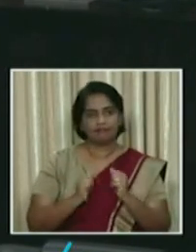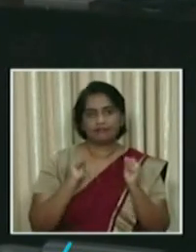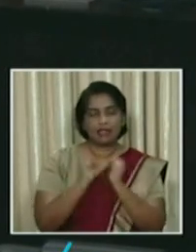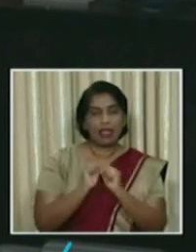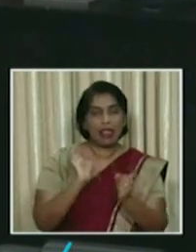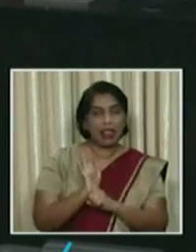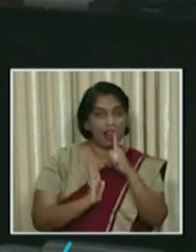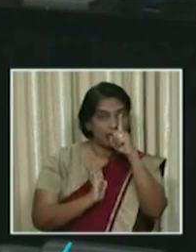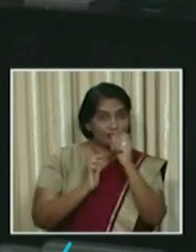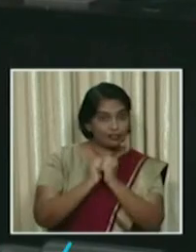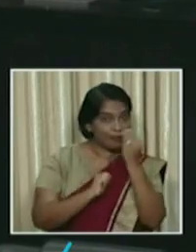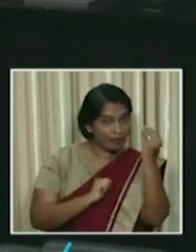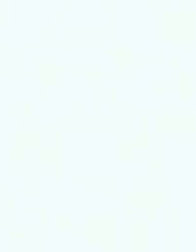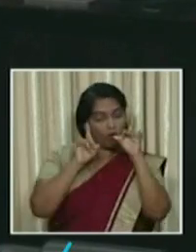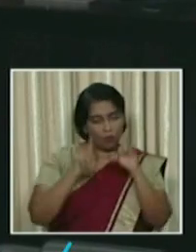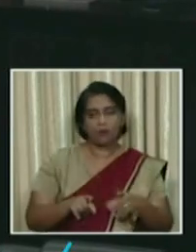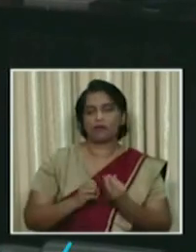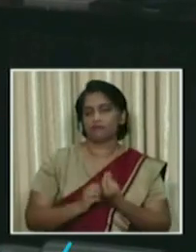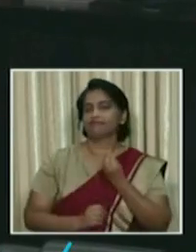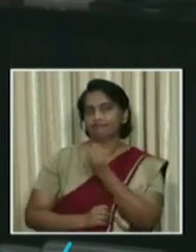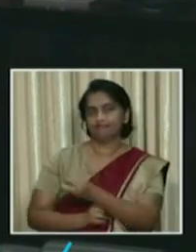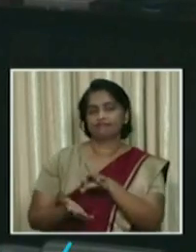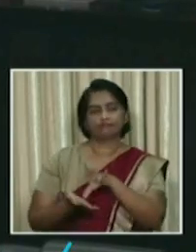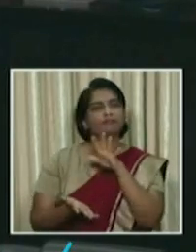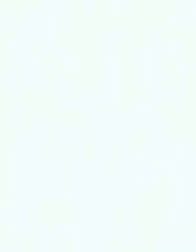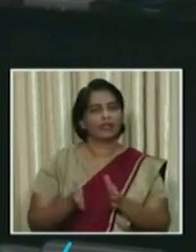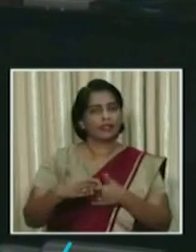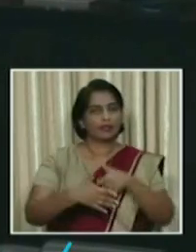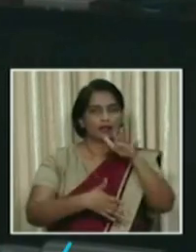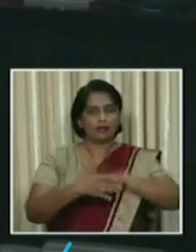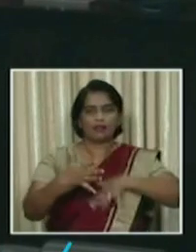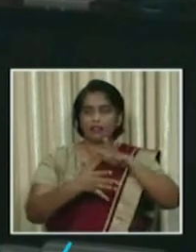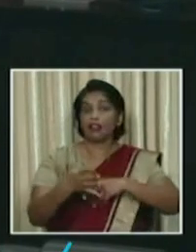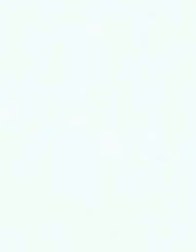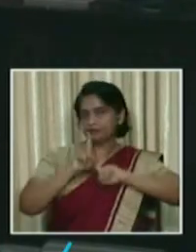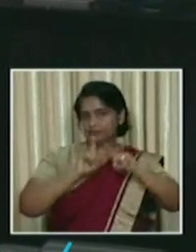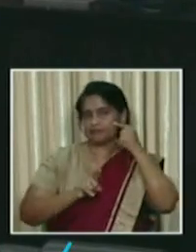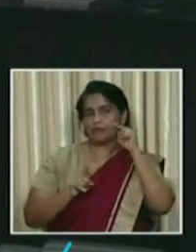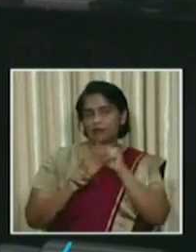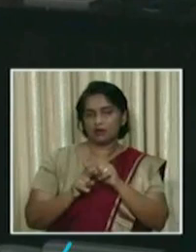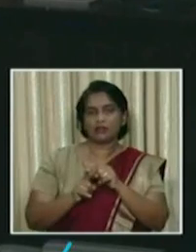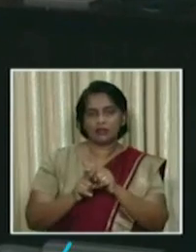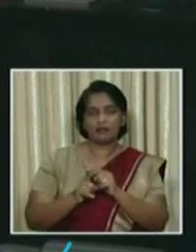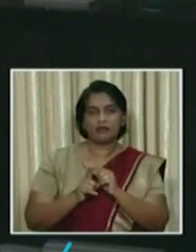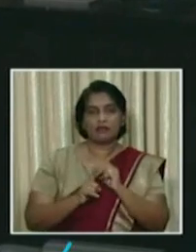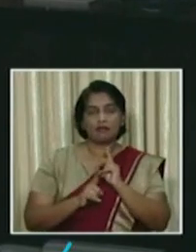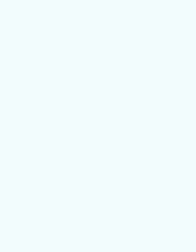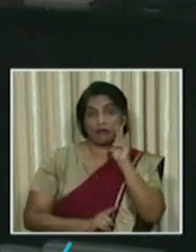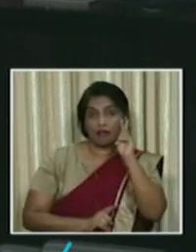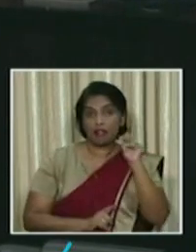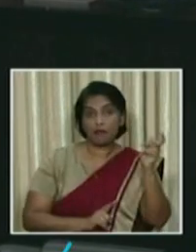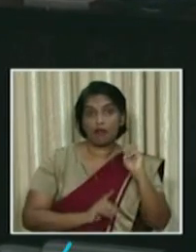රැකියාව දෙනවා නම් ඒකම මේකත් ලබා දිය යුතුයි ස්ථීර කළ යුතුයි කියලා කැබිනට් පේපර්ස් තුනක් මේ වෙනකොට ඉදිරිපත් වෙලා තියෙනවා. මැනේජ්මන්ට් සර්විසස් එකෙන්